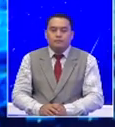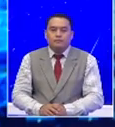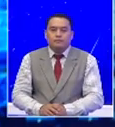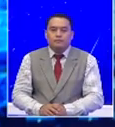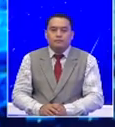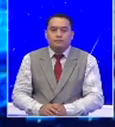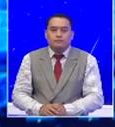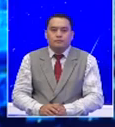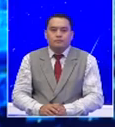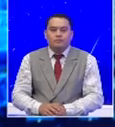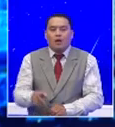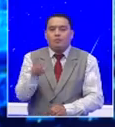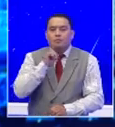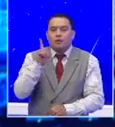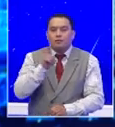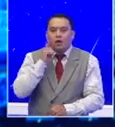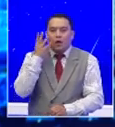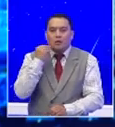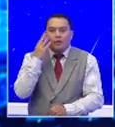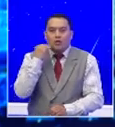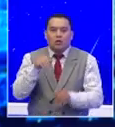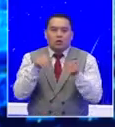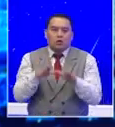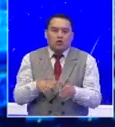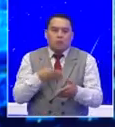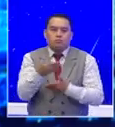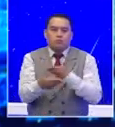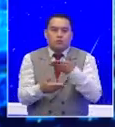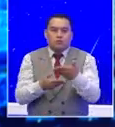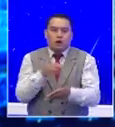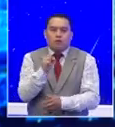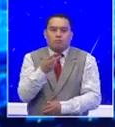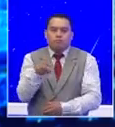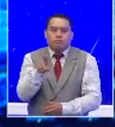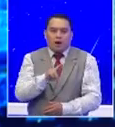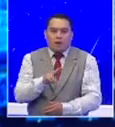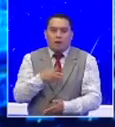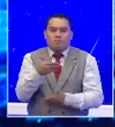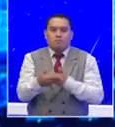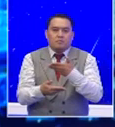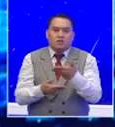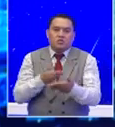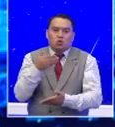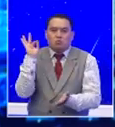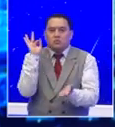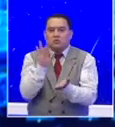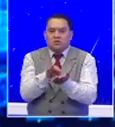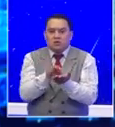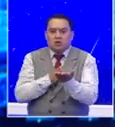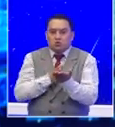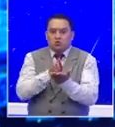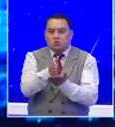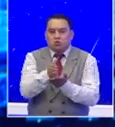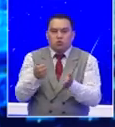По следам великого предка. Энтузиасты из Алматы решили пройти путь Абая Кунамбаева пешком. Их цель – почтить память